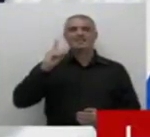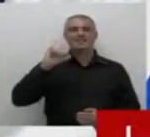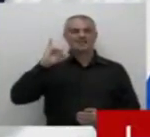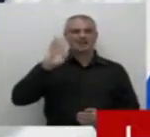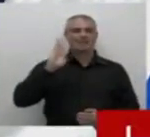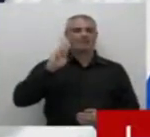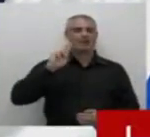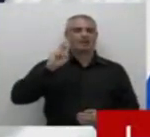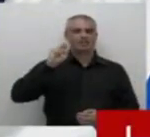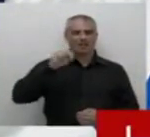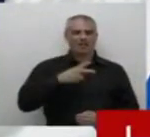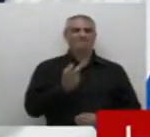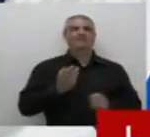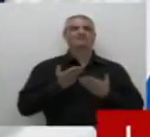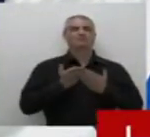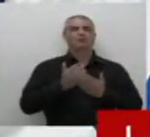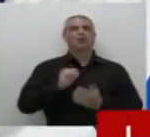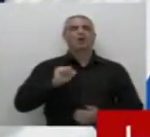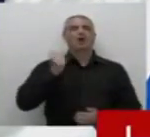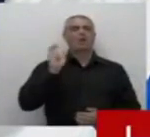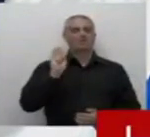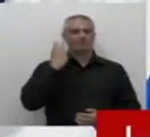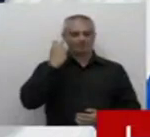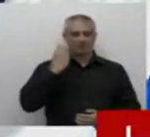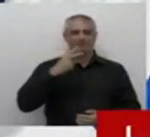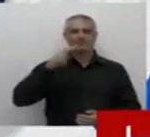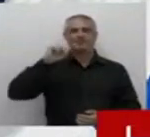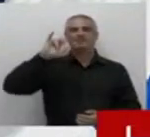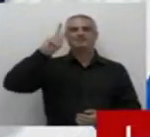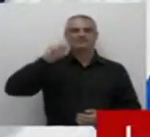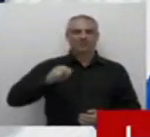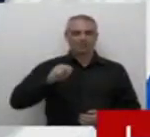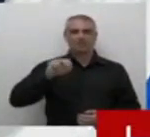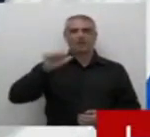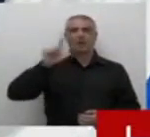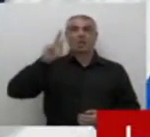برئاسه رئيس الموساد بالتعاون